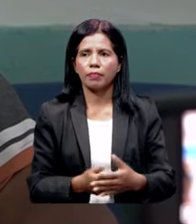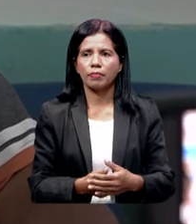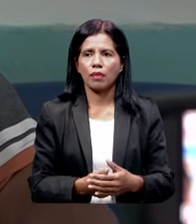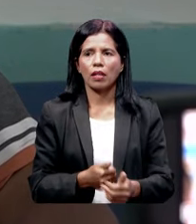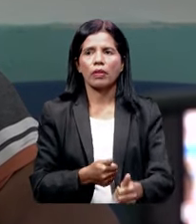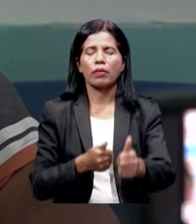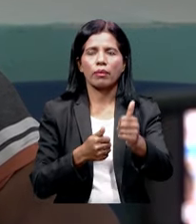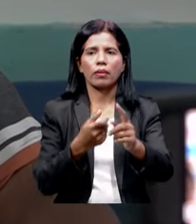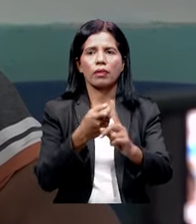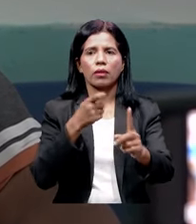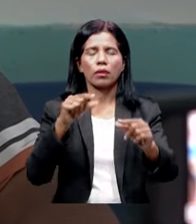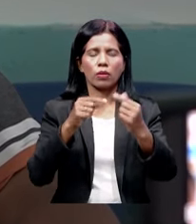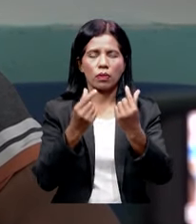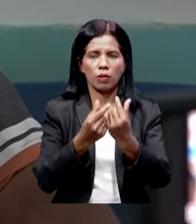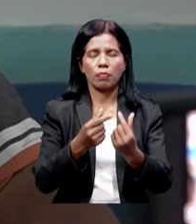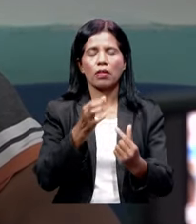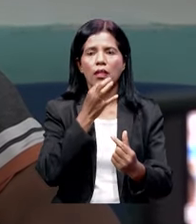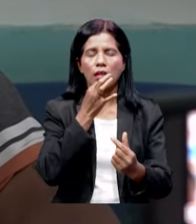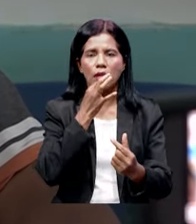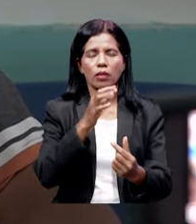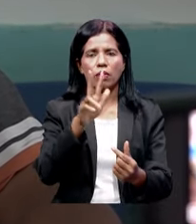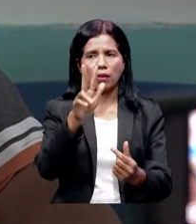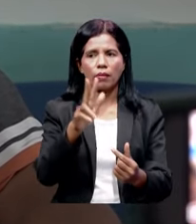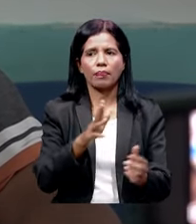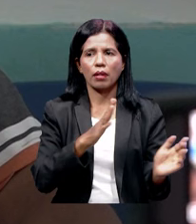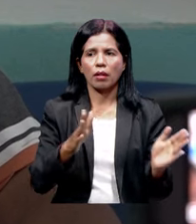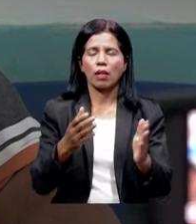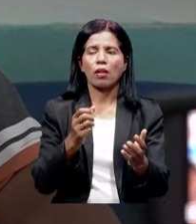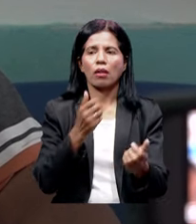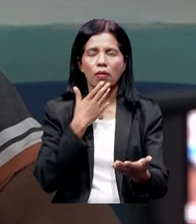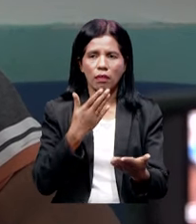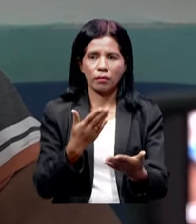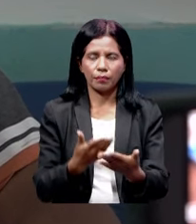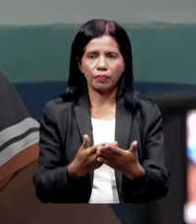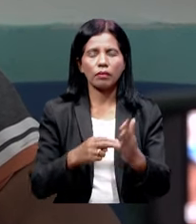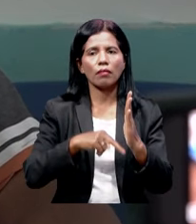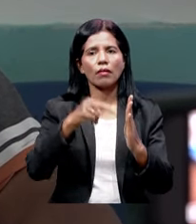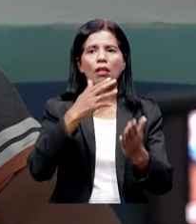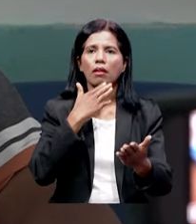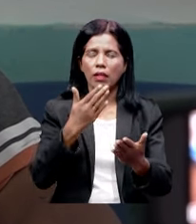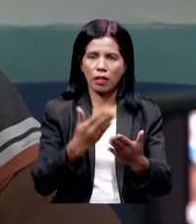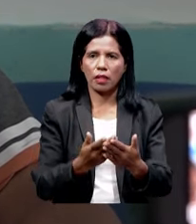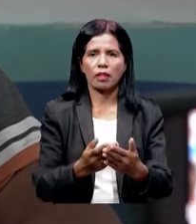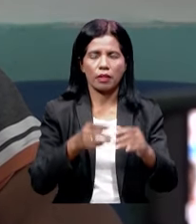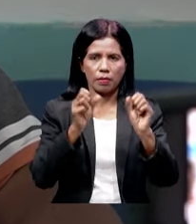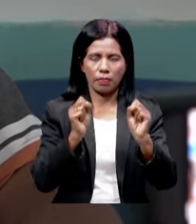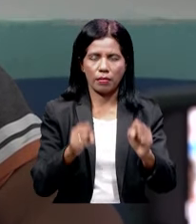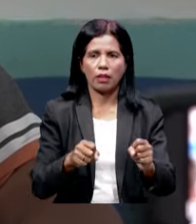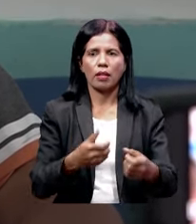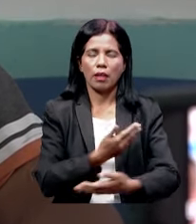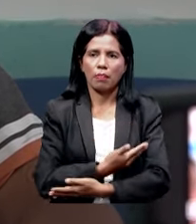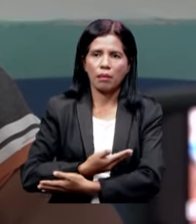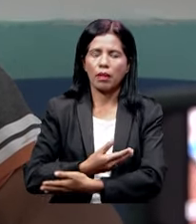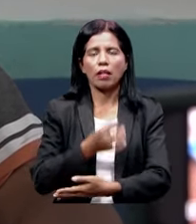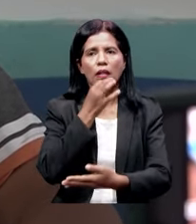va composto grupo Aihan Tolo ne han per par ho menu ne nutritivo dia atubele deve ne bele han